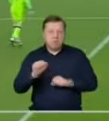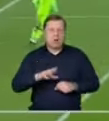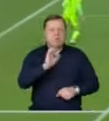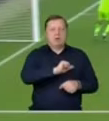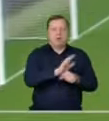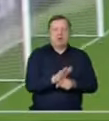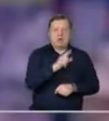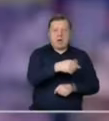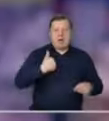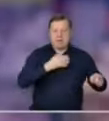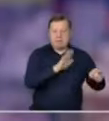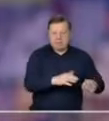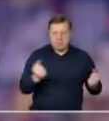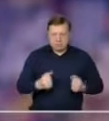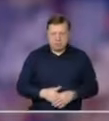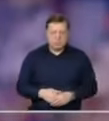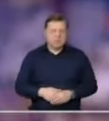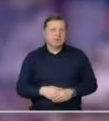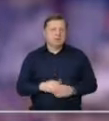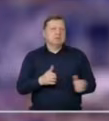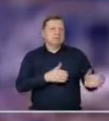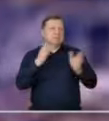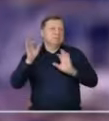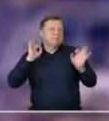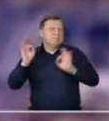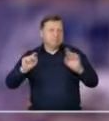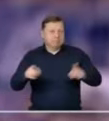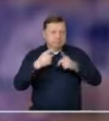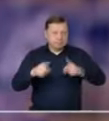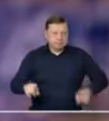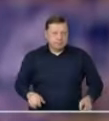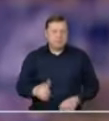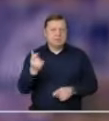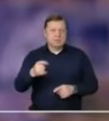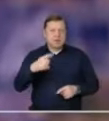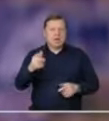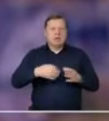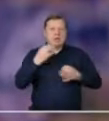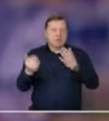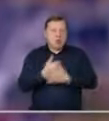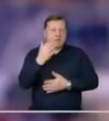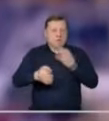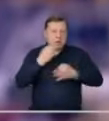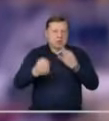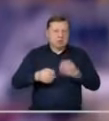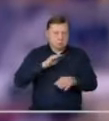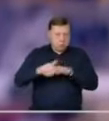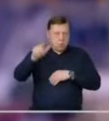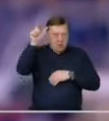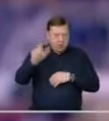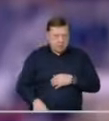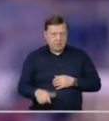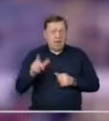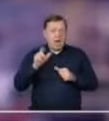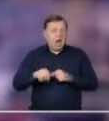pandemią. W Telekspresie pora na informacje muzyczne. Za chwilę nowa piosenka wielkiej gwiazdy. Co prawda sławę zawdzięcza wcale